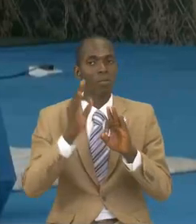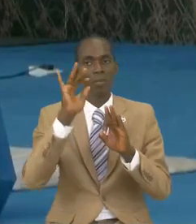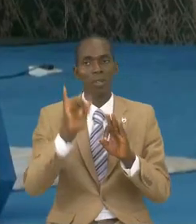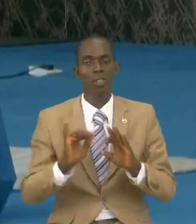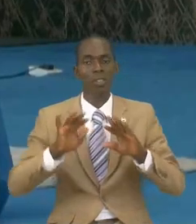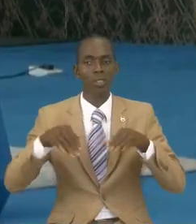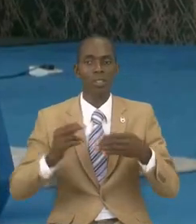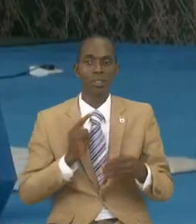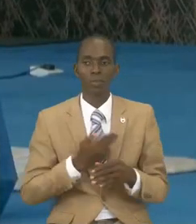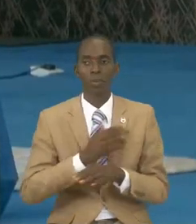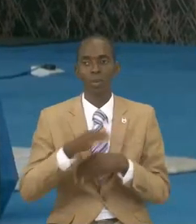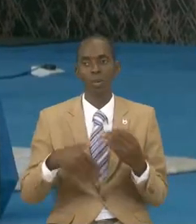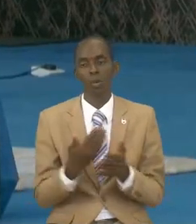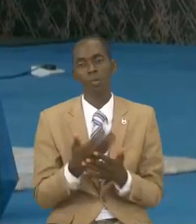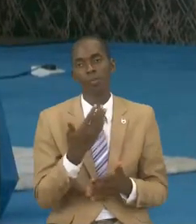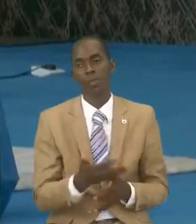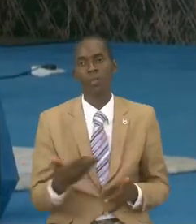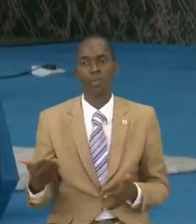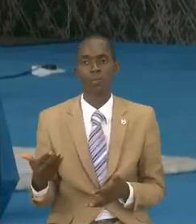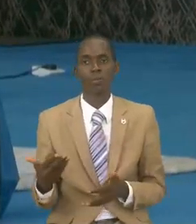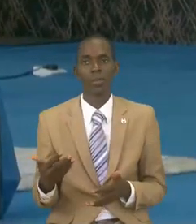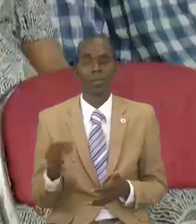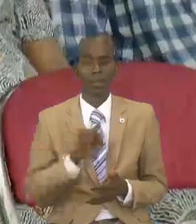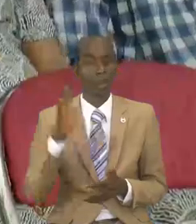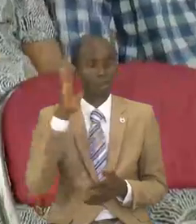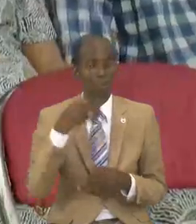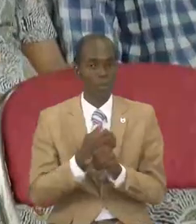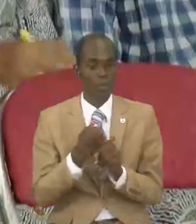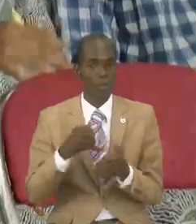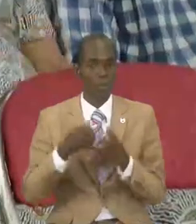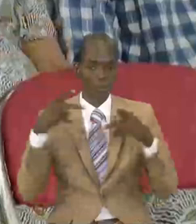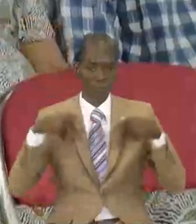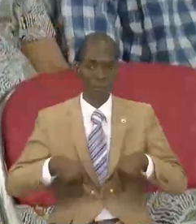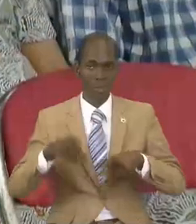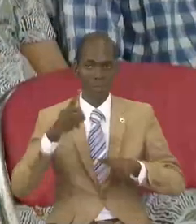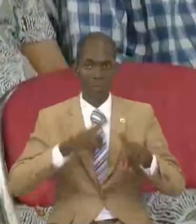donnera toutes choses. Il va le personnaliser.